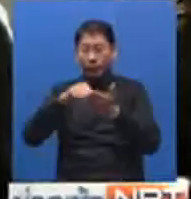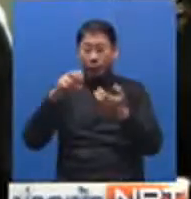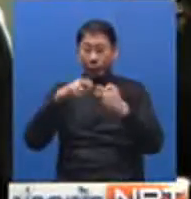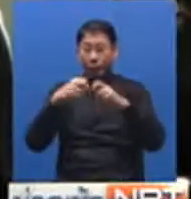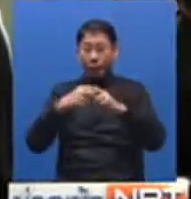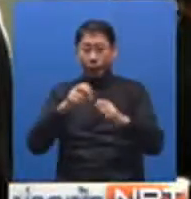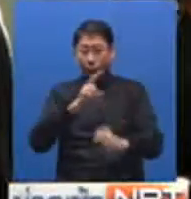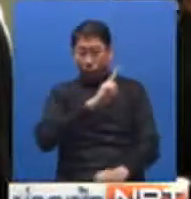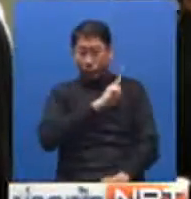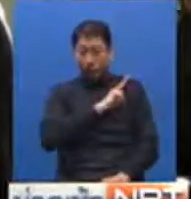ไขปัญหาต่อไป